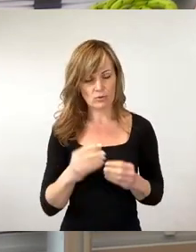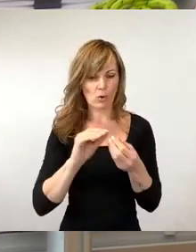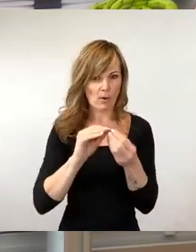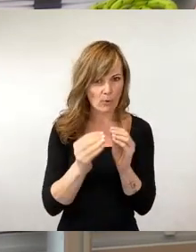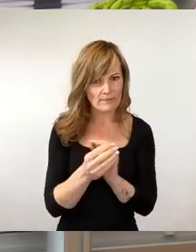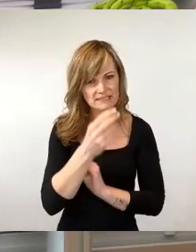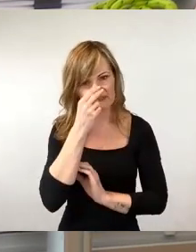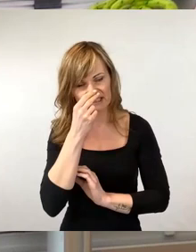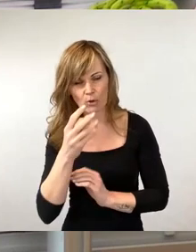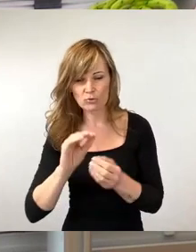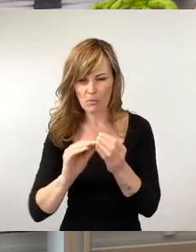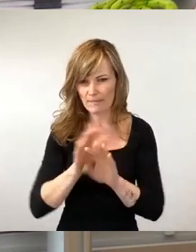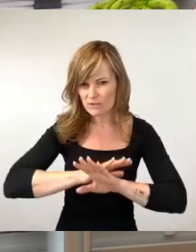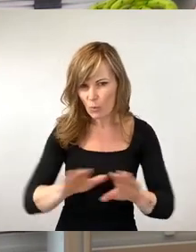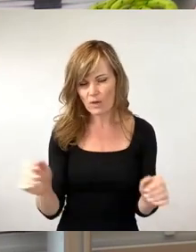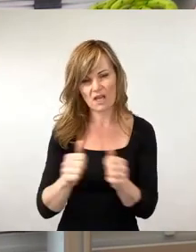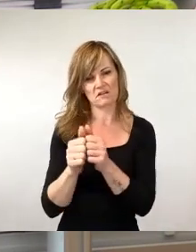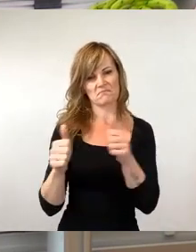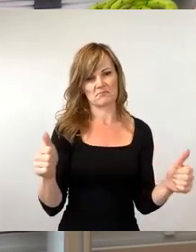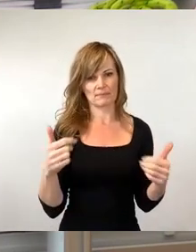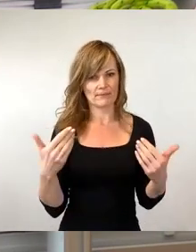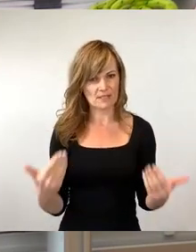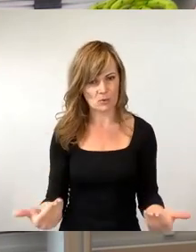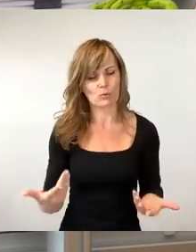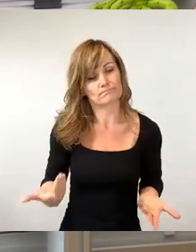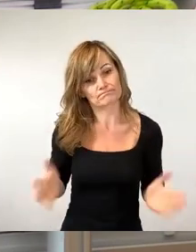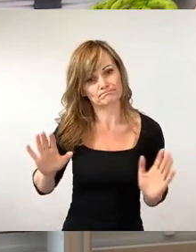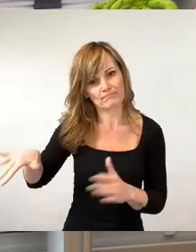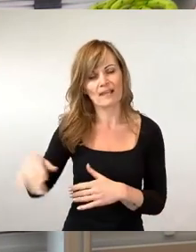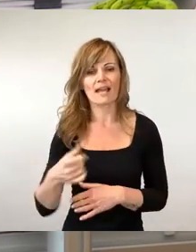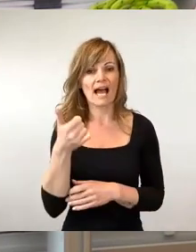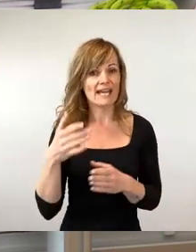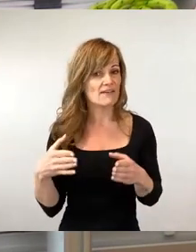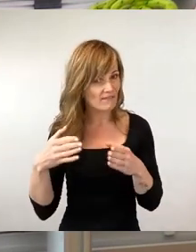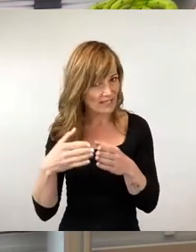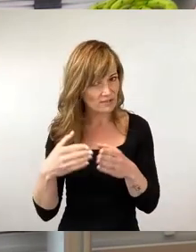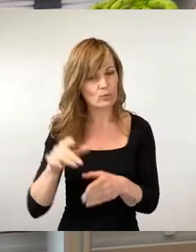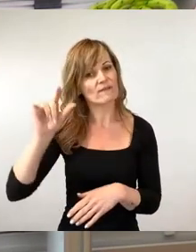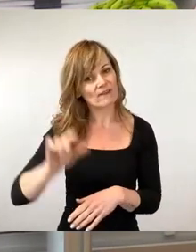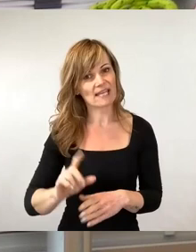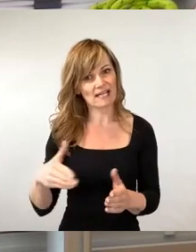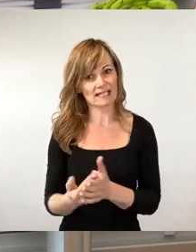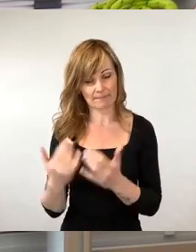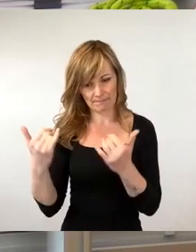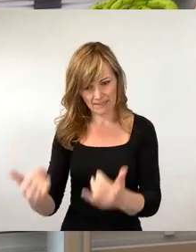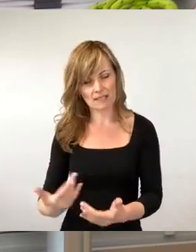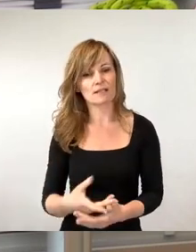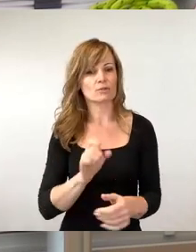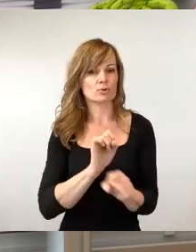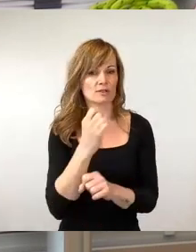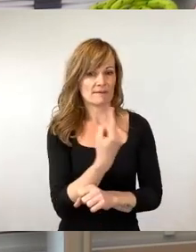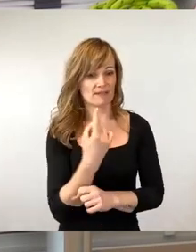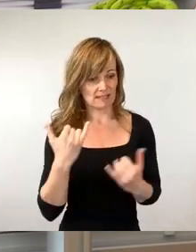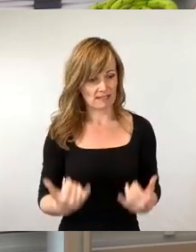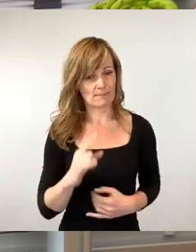drum, nur weil es eine Fraktion weniger gibt, müssen wir heute hier entscheiden. Die jetzige Ausschussgröße ist nach unserer